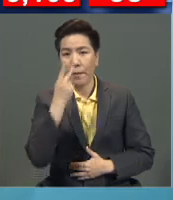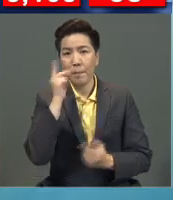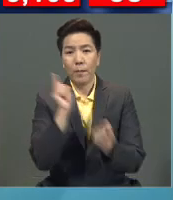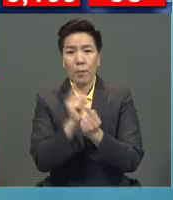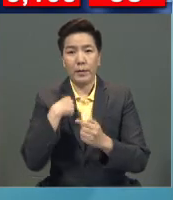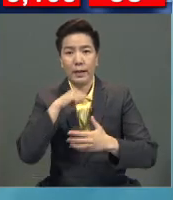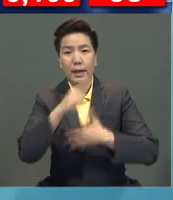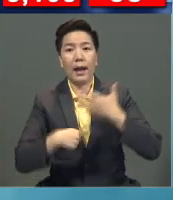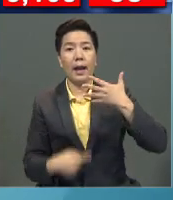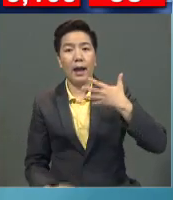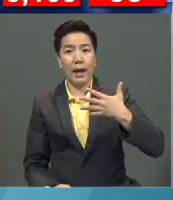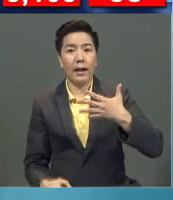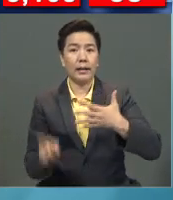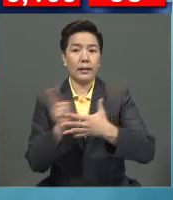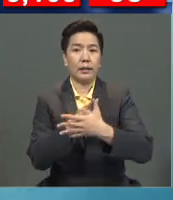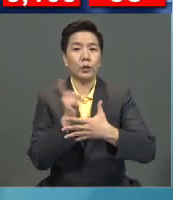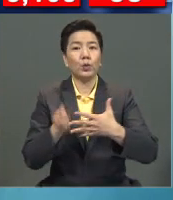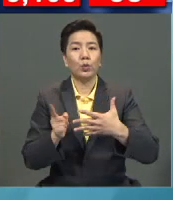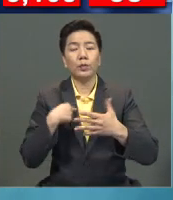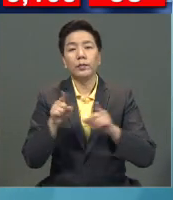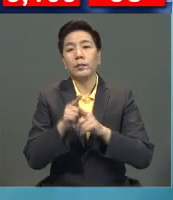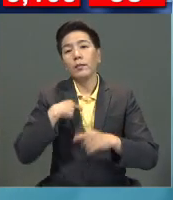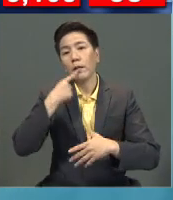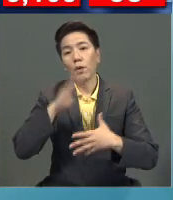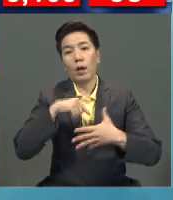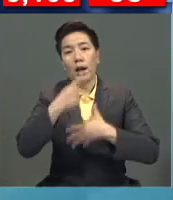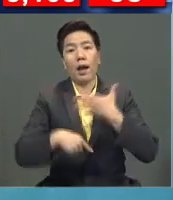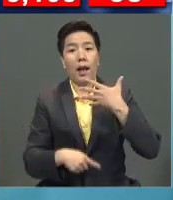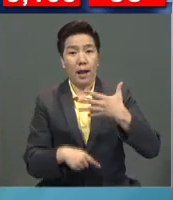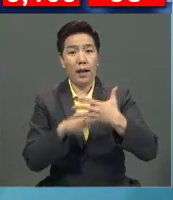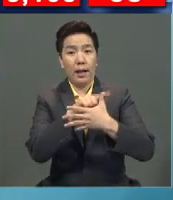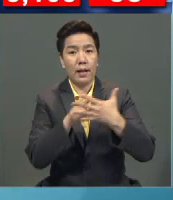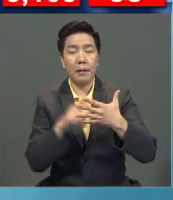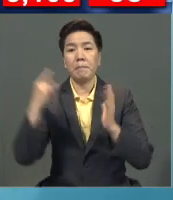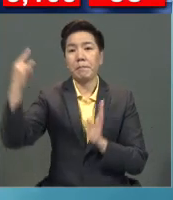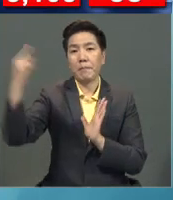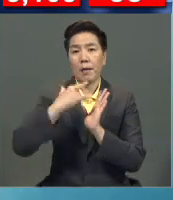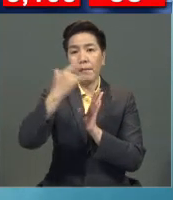ก็กลับมาดูผู้ป่วยรายใหม่ที่วันนี้เจอเพิ่มอีก5คนนะคะอย่างที่เรียนไปนะคะว่าข้าง 5